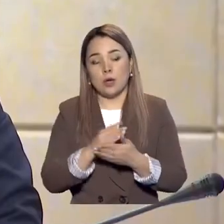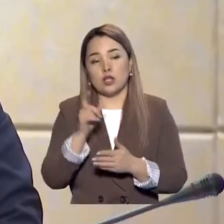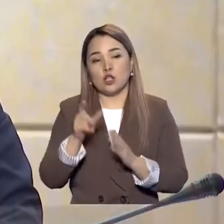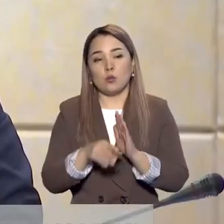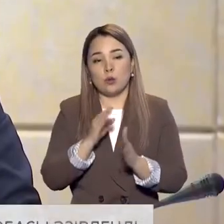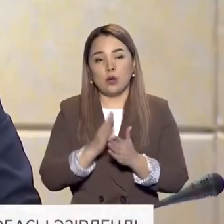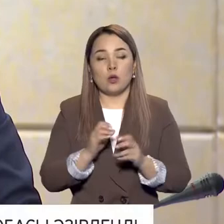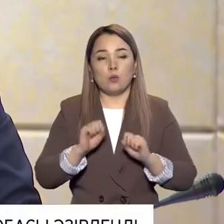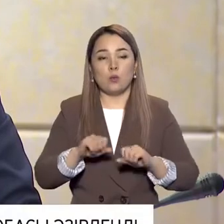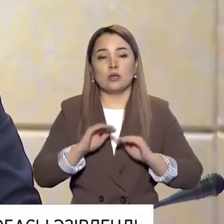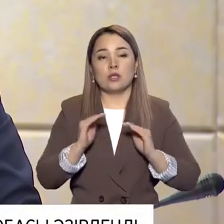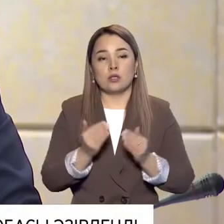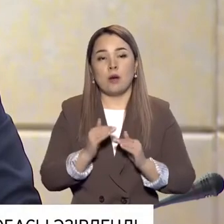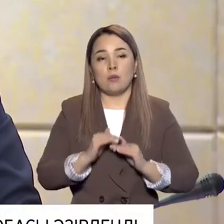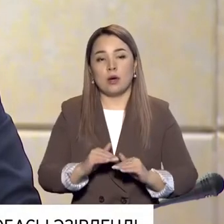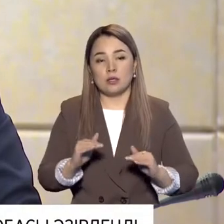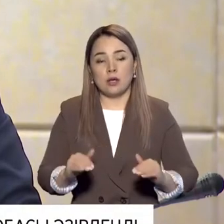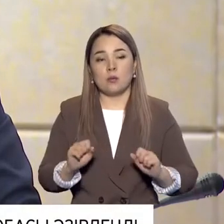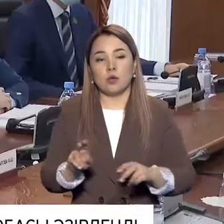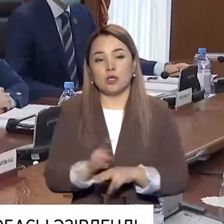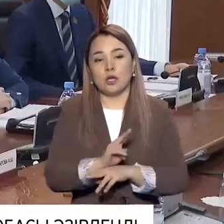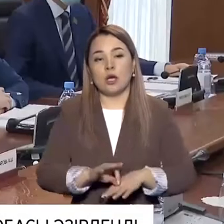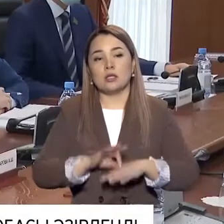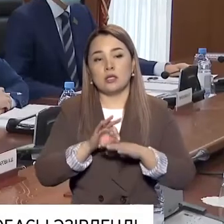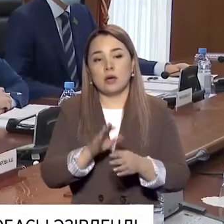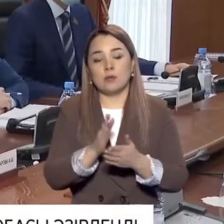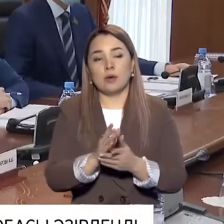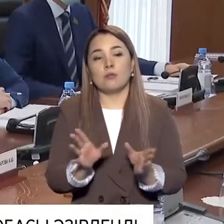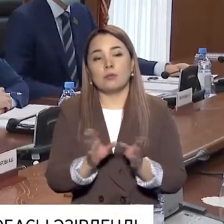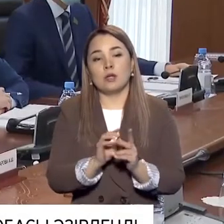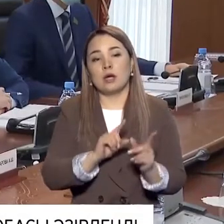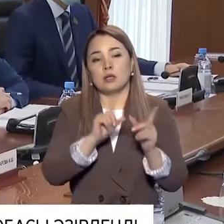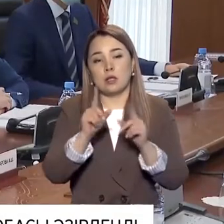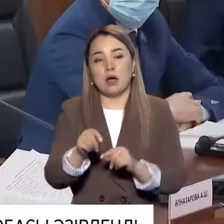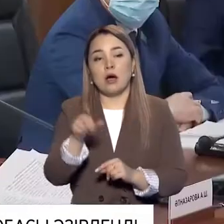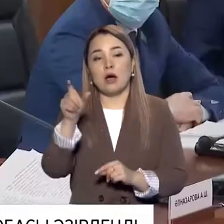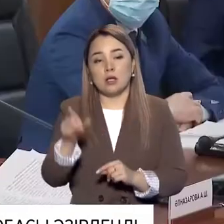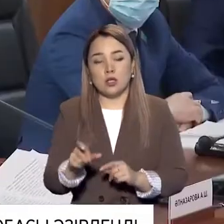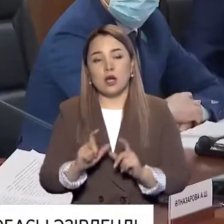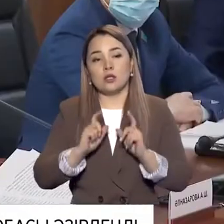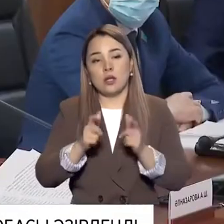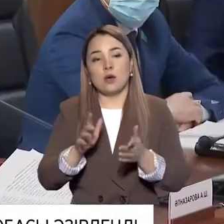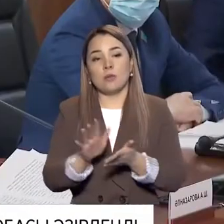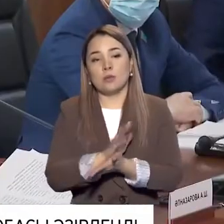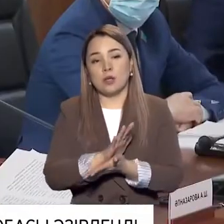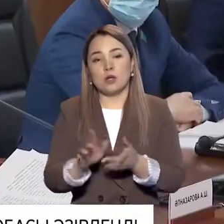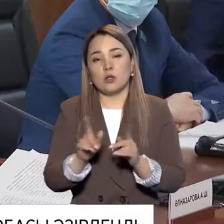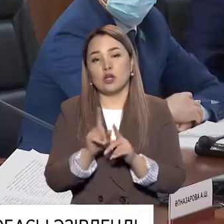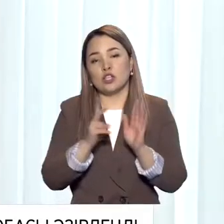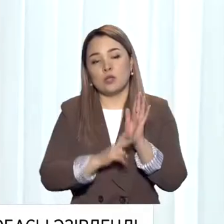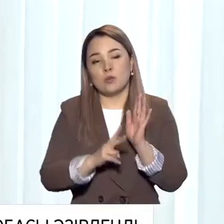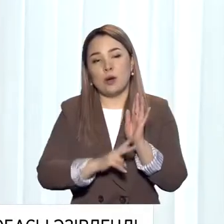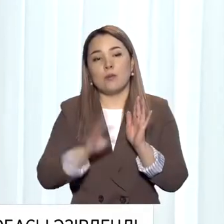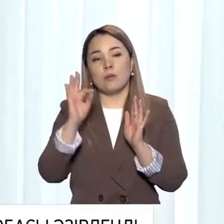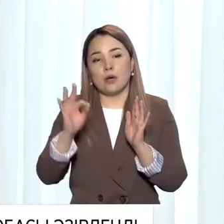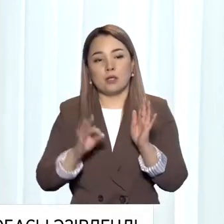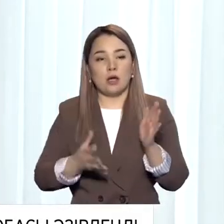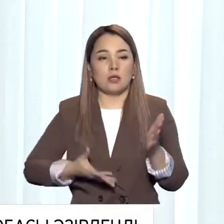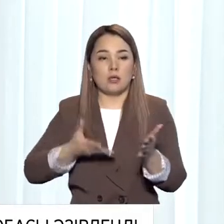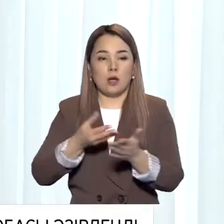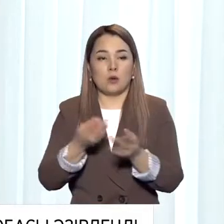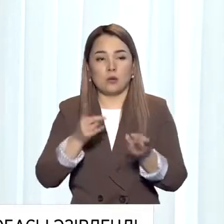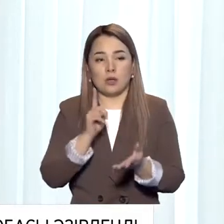Депутаттар мүмкіндігі шектеулі баланы шипажайға жіберген кезде онымен бірге еріп баратын адамға да жолдама құнының 70% өтеп беруді ұсынып